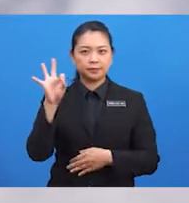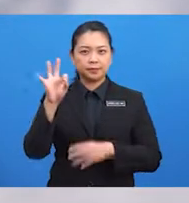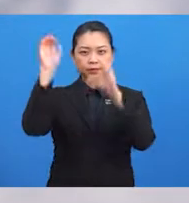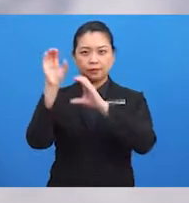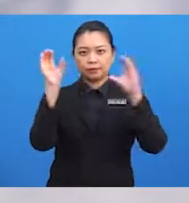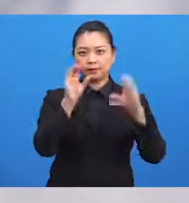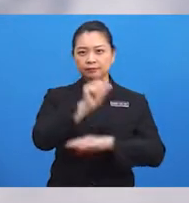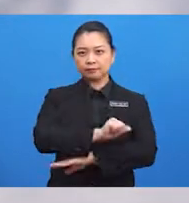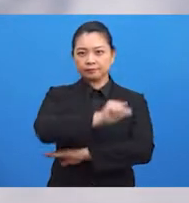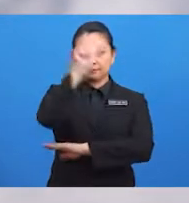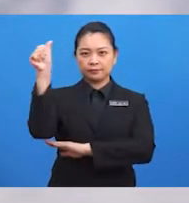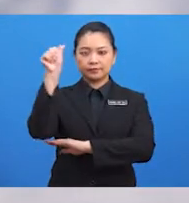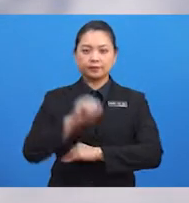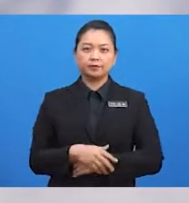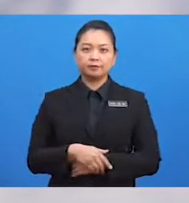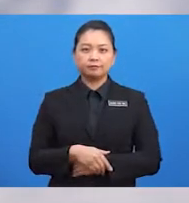cuaca angkasa lepas?